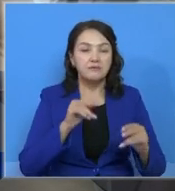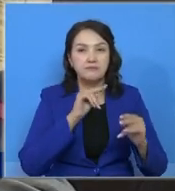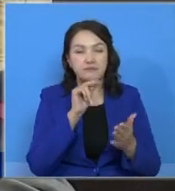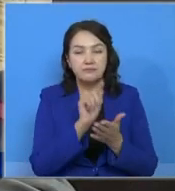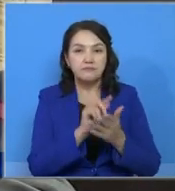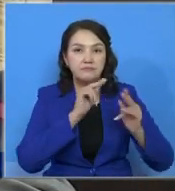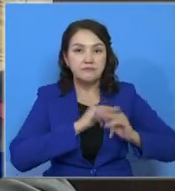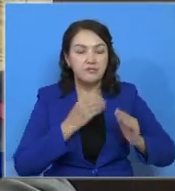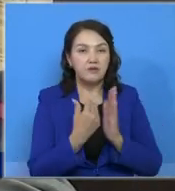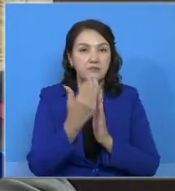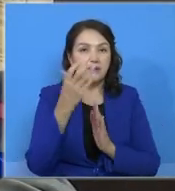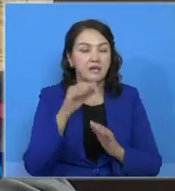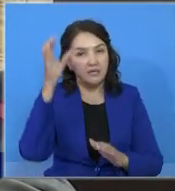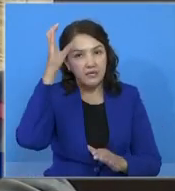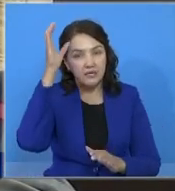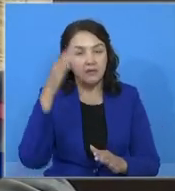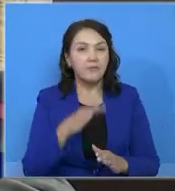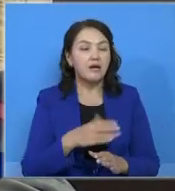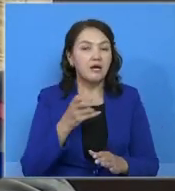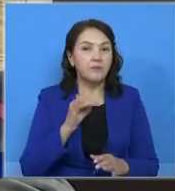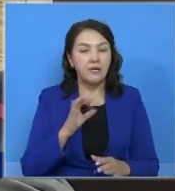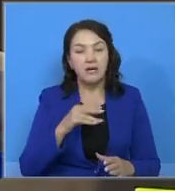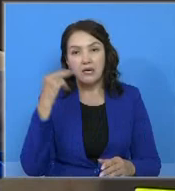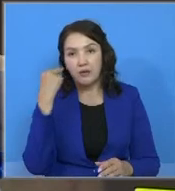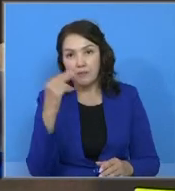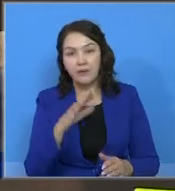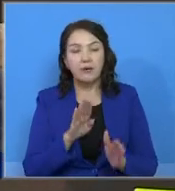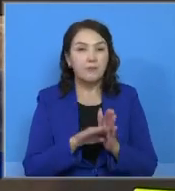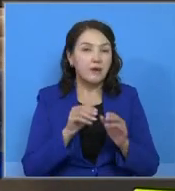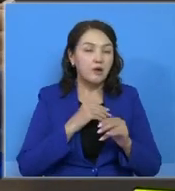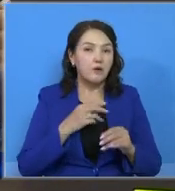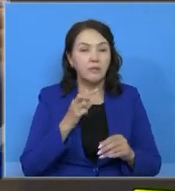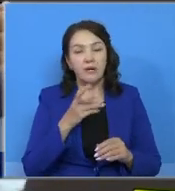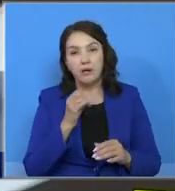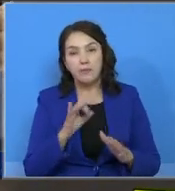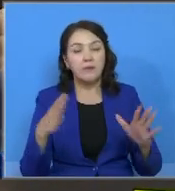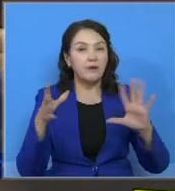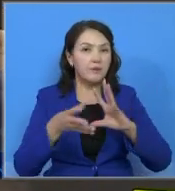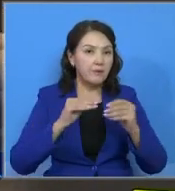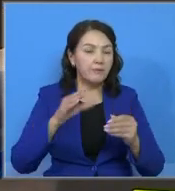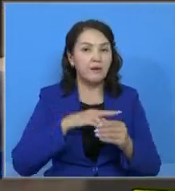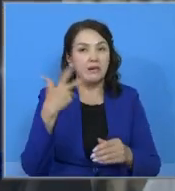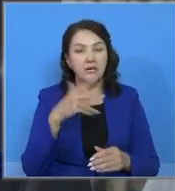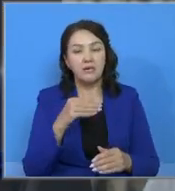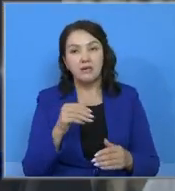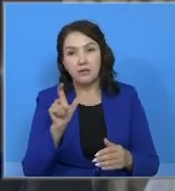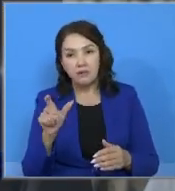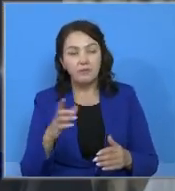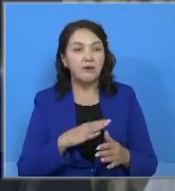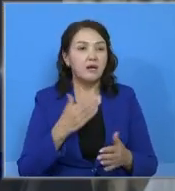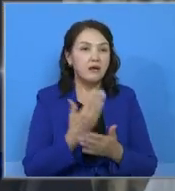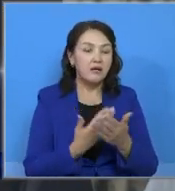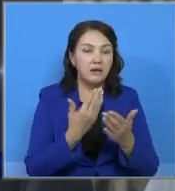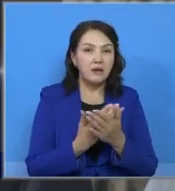должности являются высокий уровень знаний, морально-нравственные качества и безупречная репутация. Всего было 30 претендентов. Члены